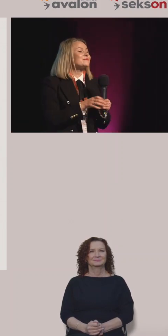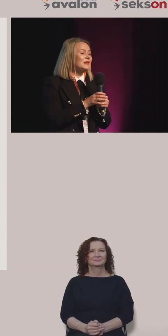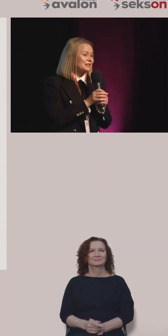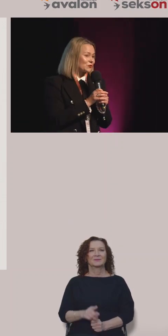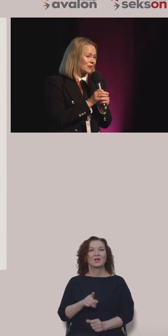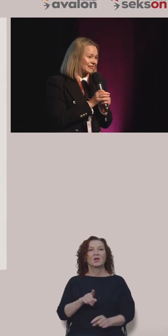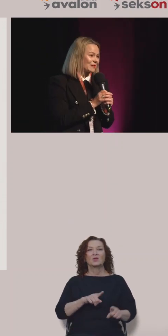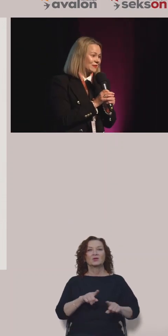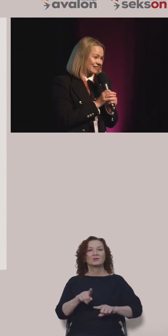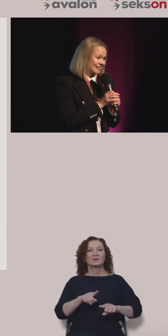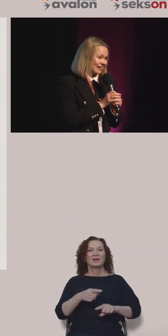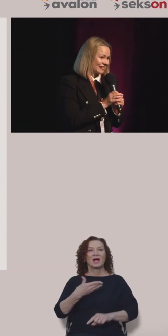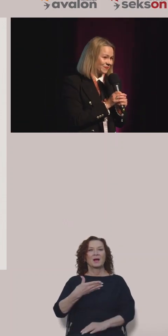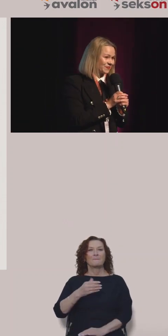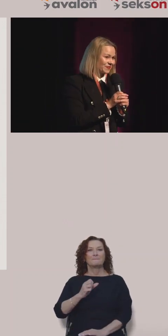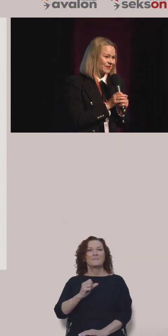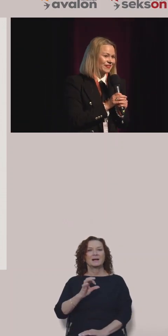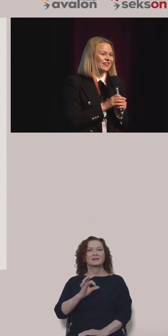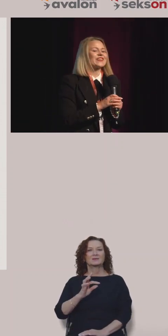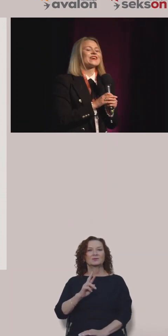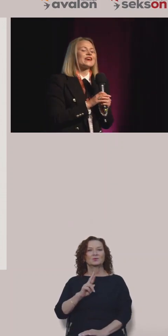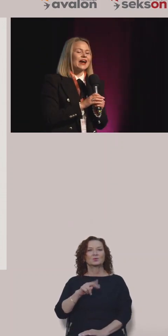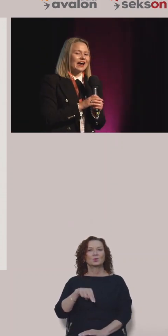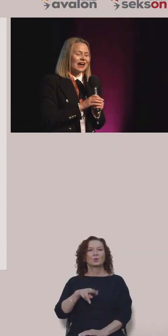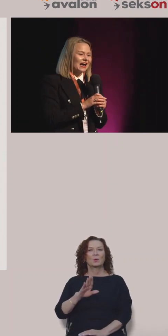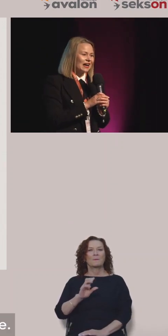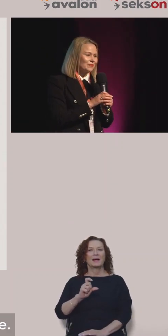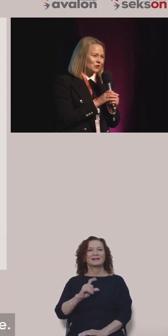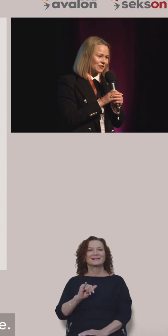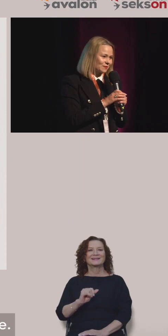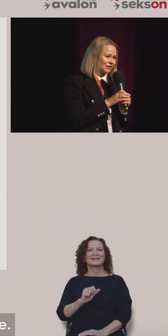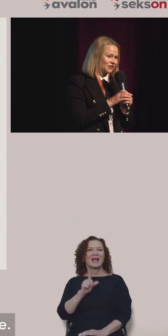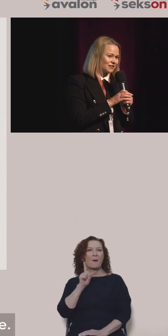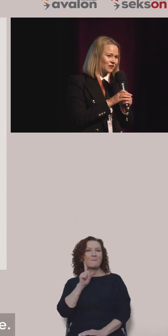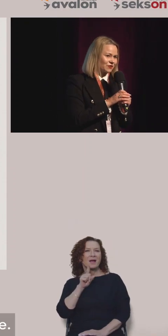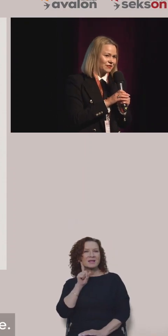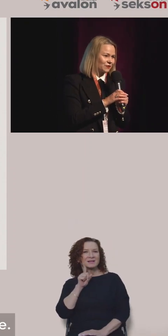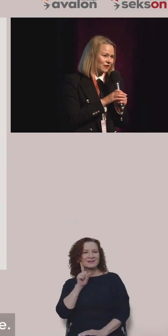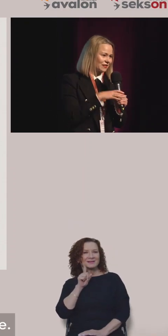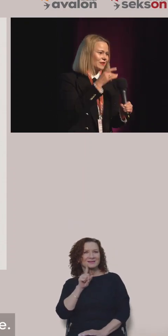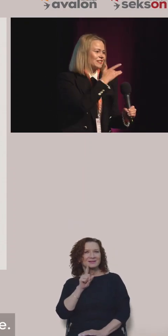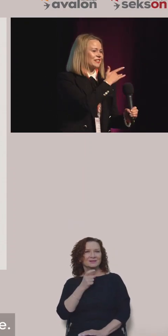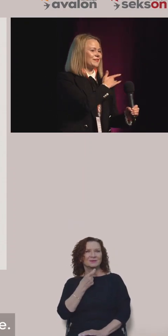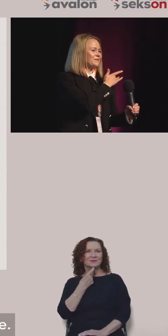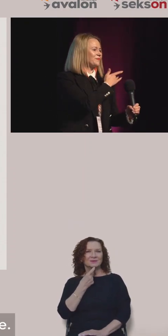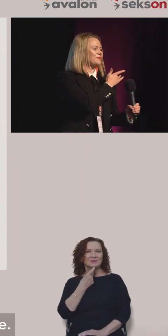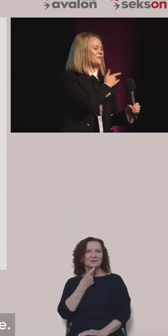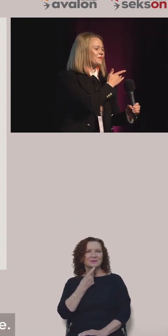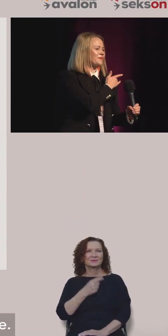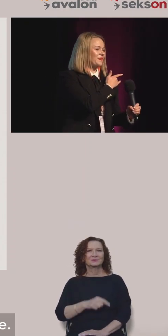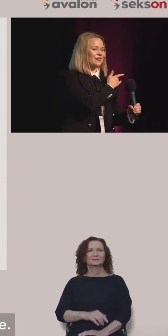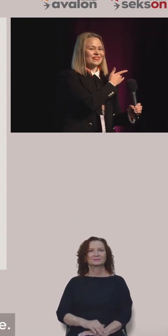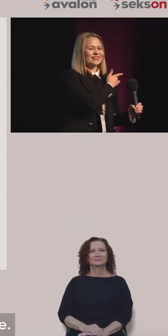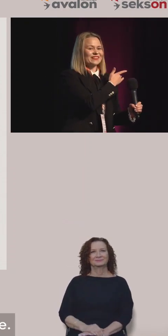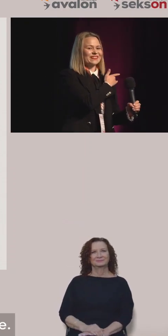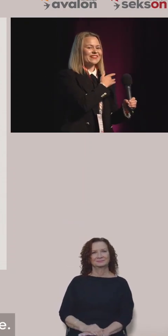To jest masturbacja męska. A proszę zobaczyć, co to jest to w takim razie.